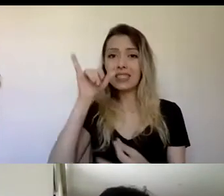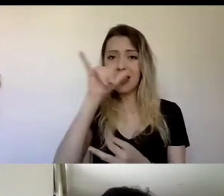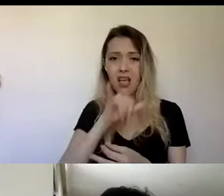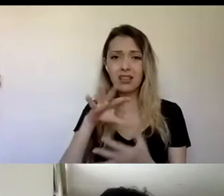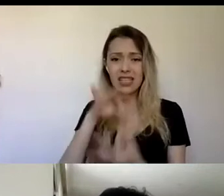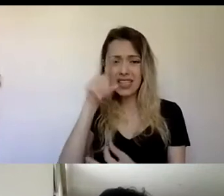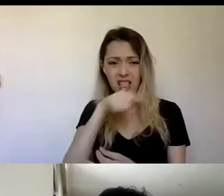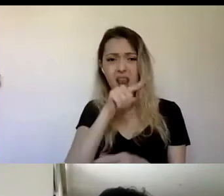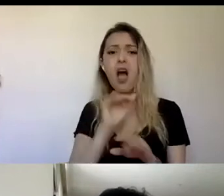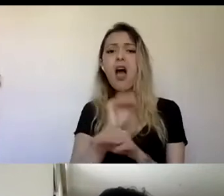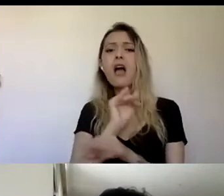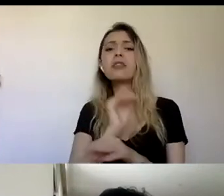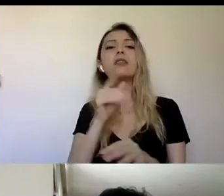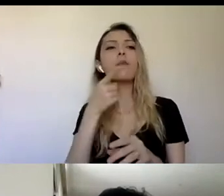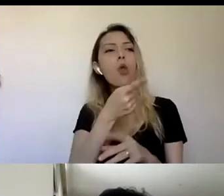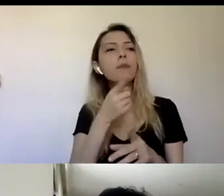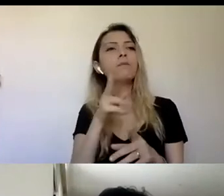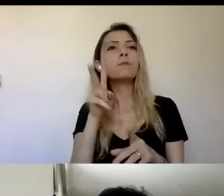göstergeler bunlar. Örneğin